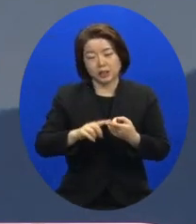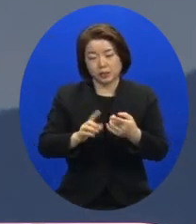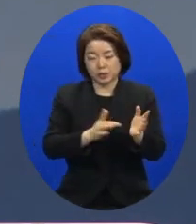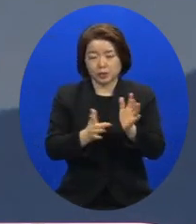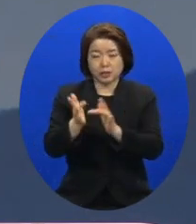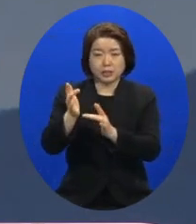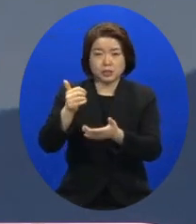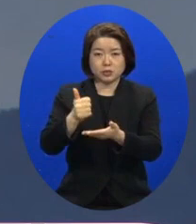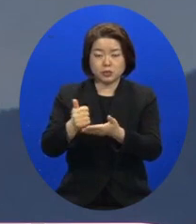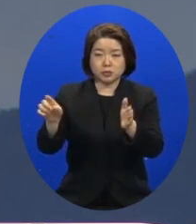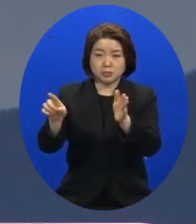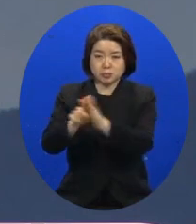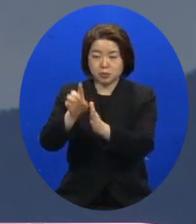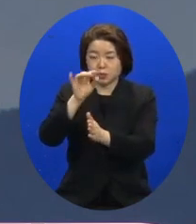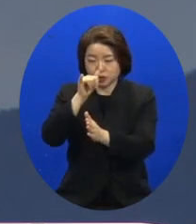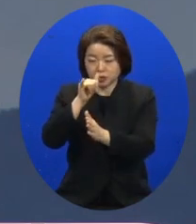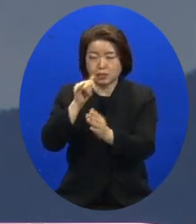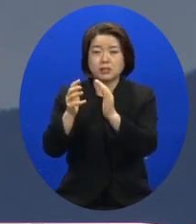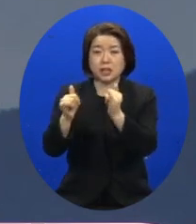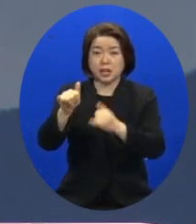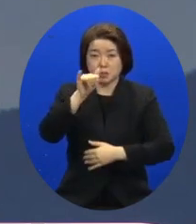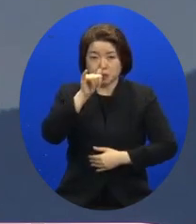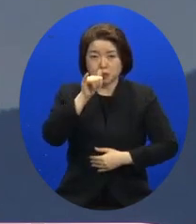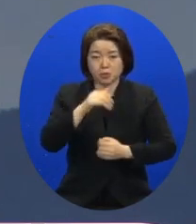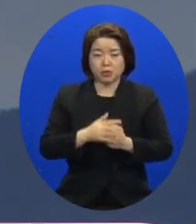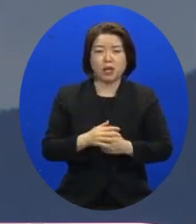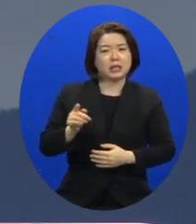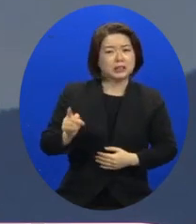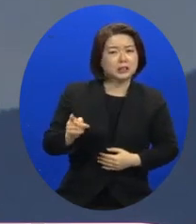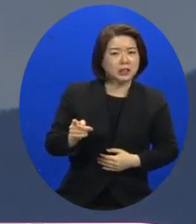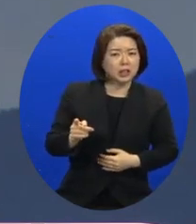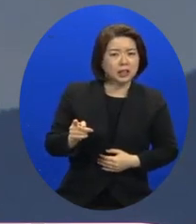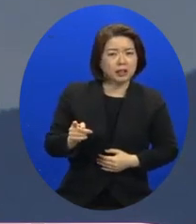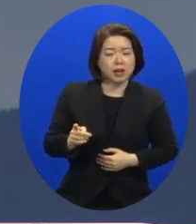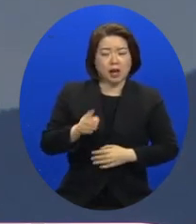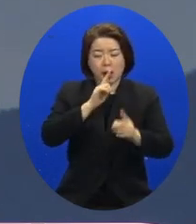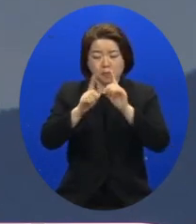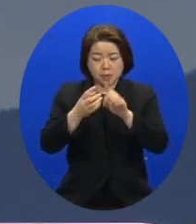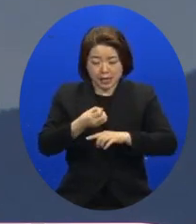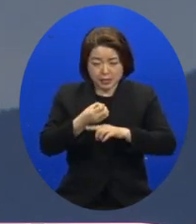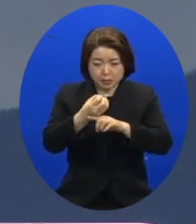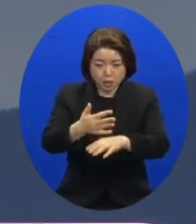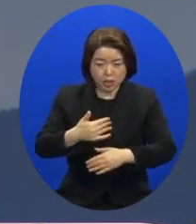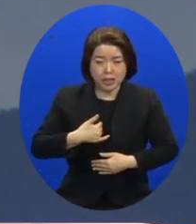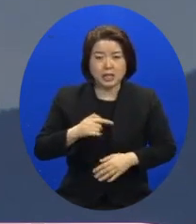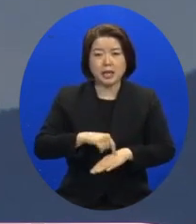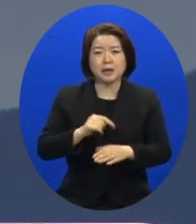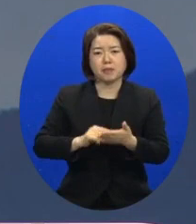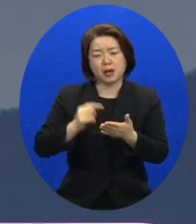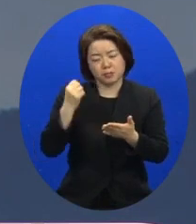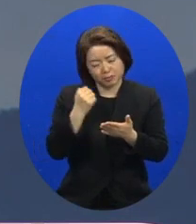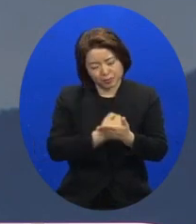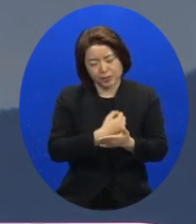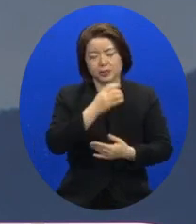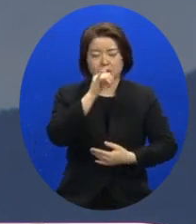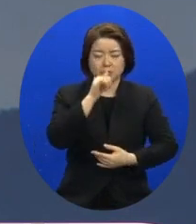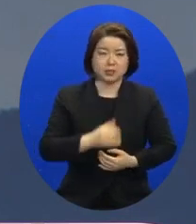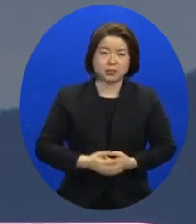믿고 있는 그런 성도들도 있습니다. 그 점이 말씀을 전하는 제 마음을 안타깝게 하는